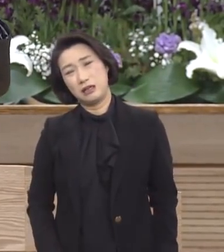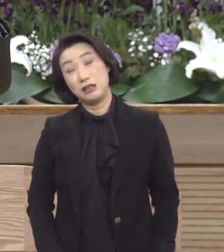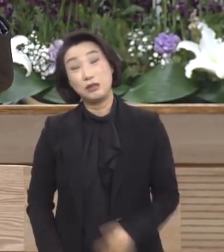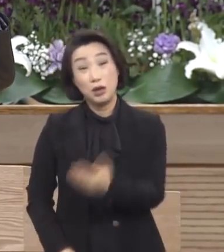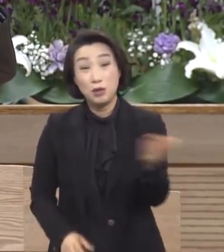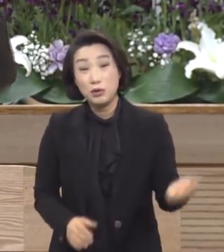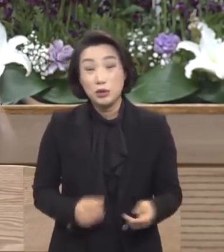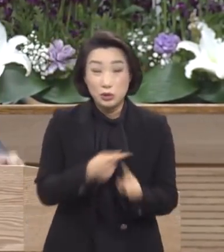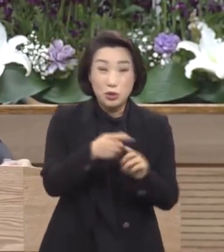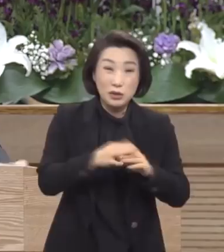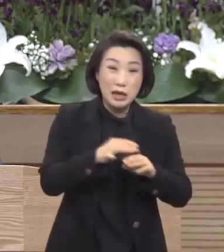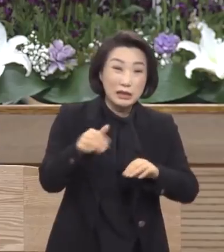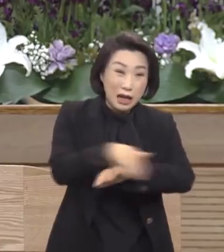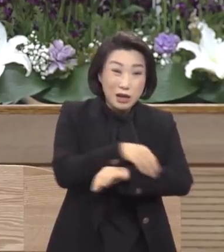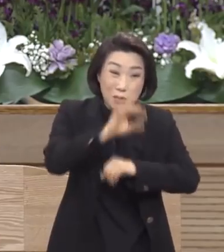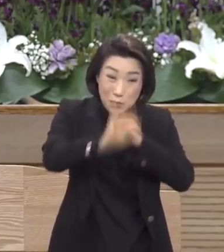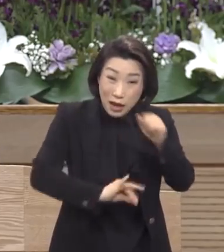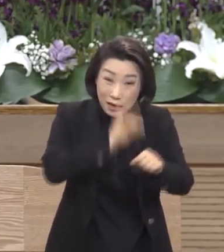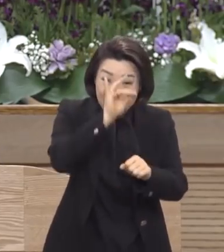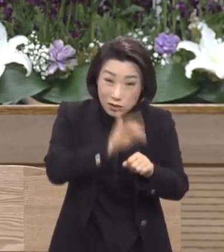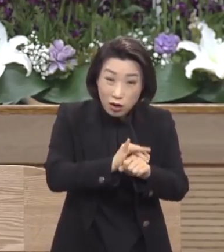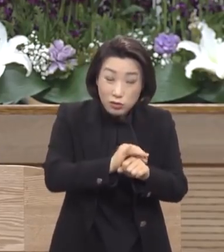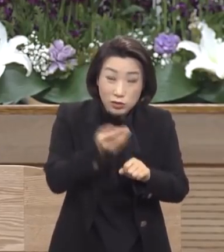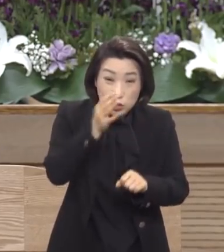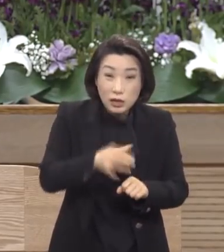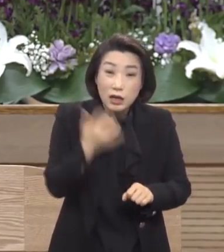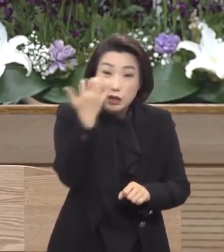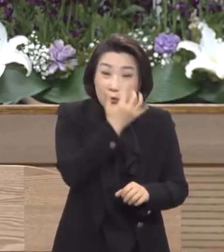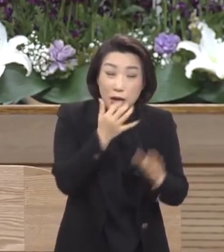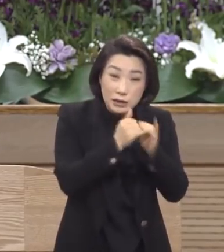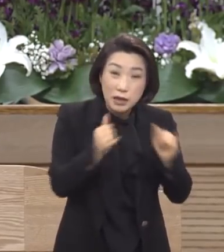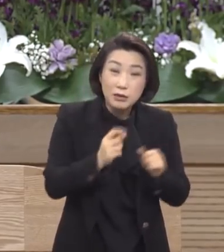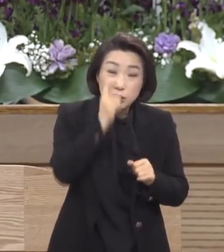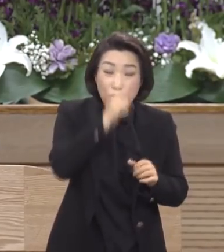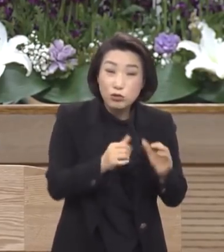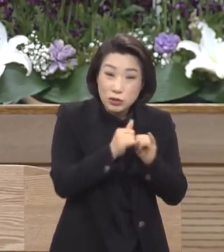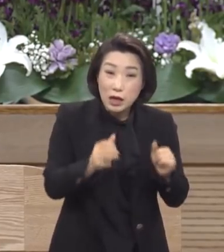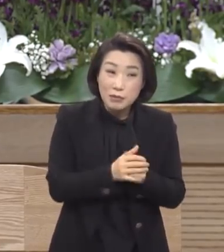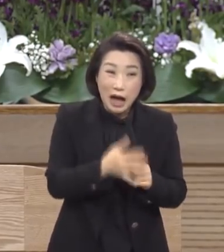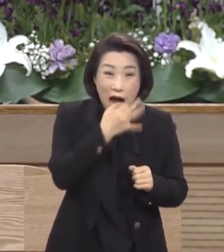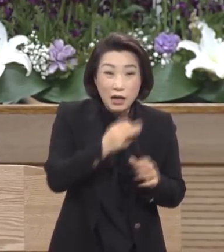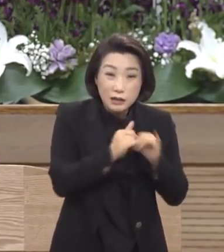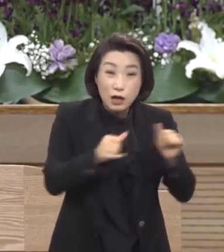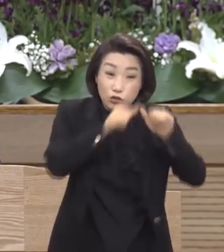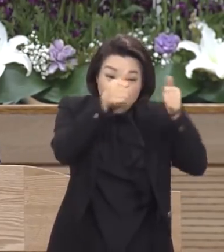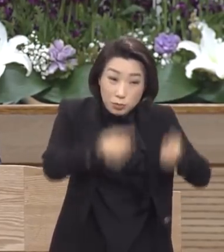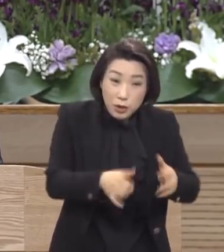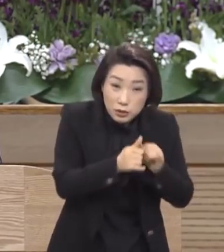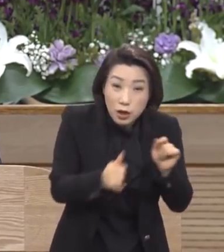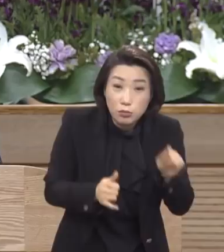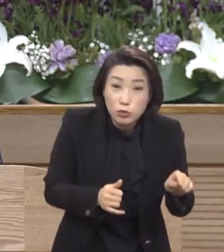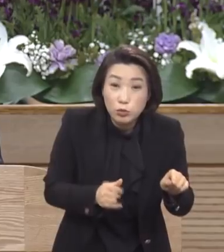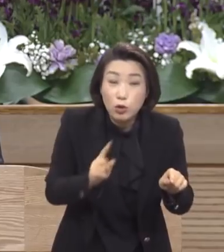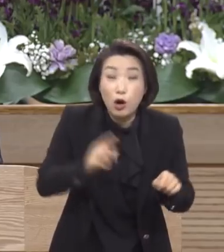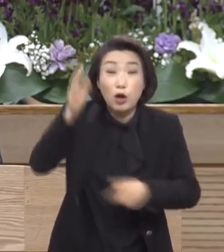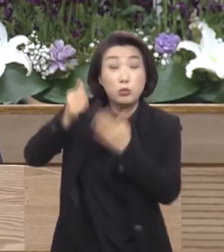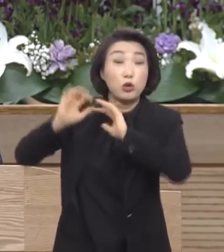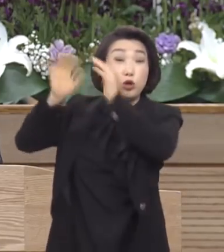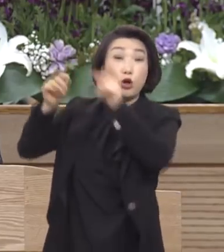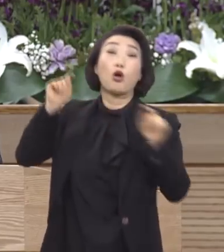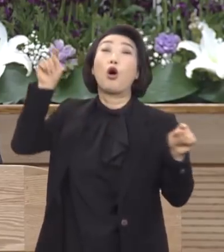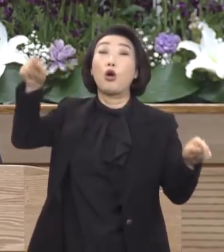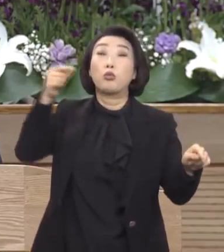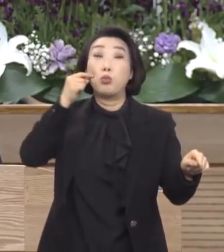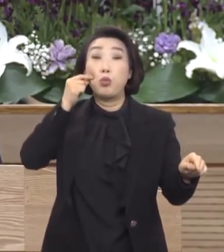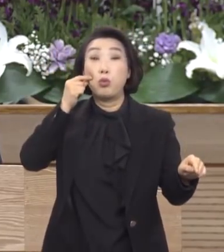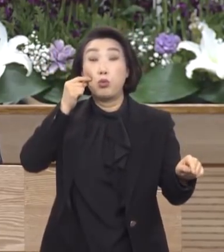백년을 교회 다녀도 음행하는 자나 더러운 자나 탐하는 자나 우상 숭배자는 하나님 나라에